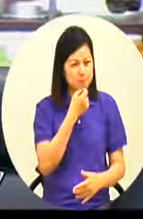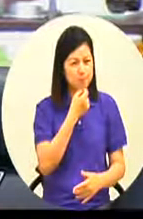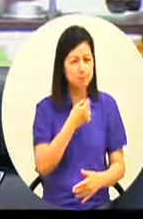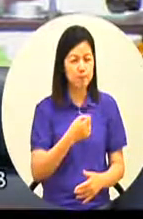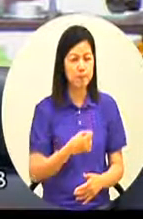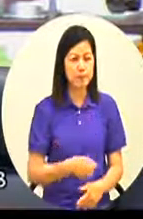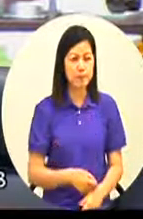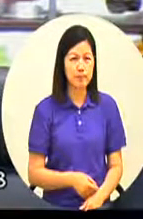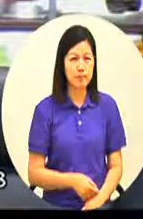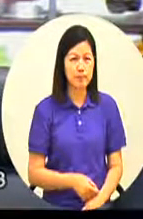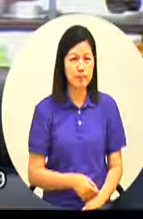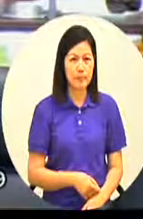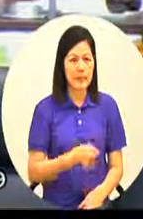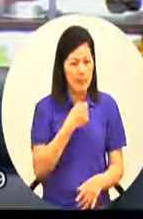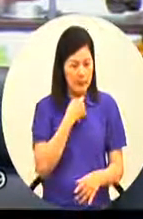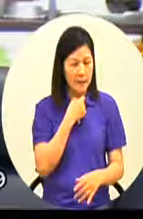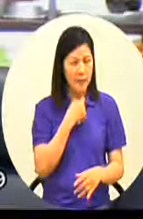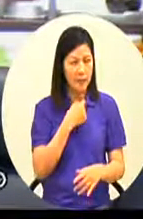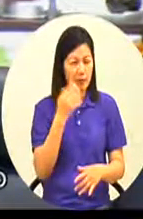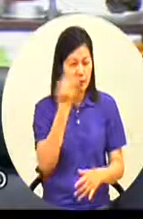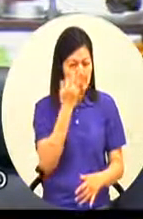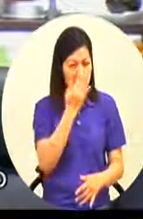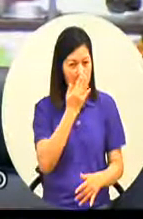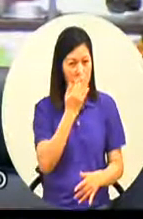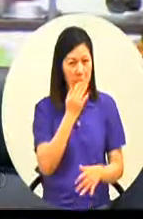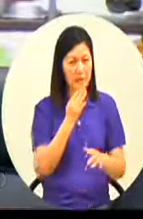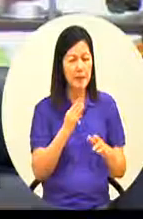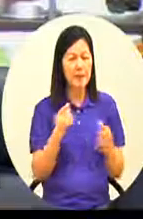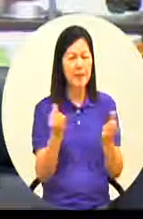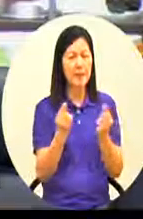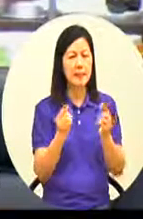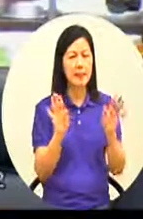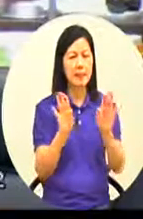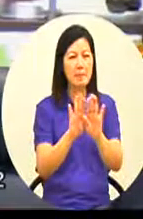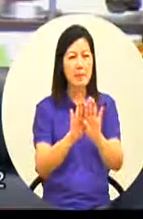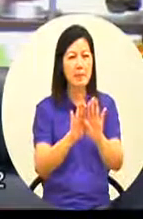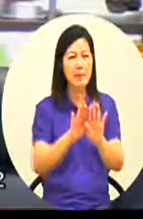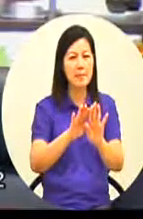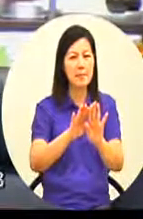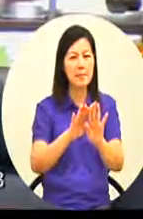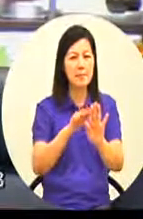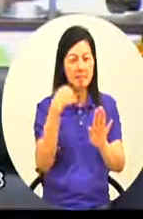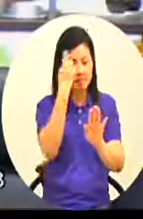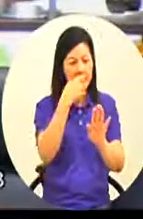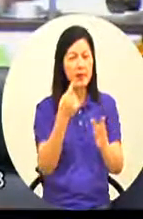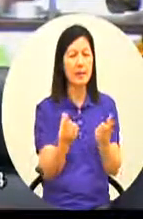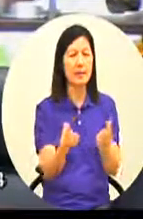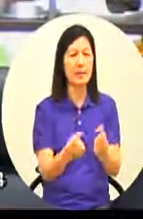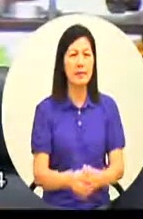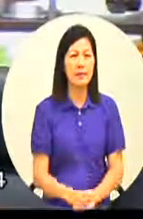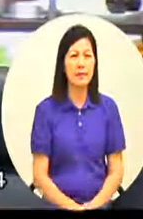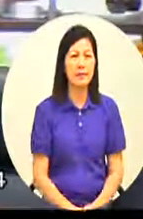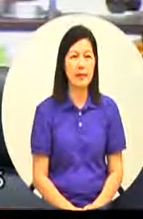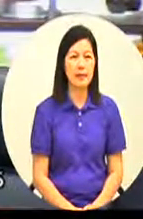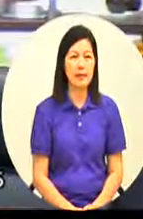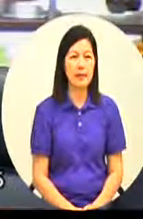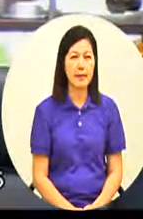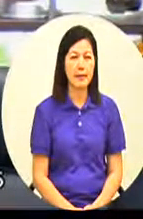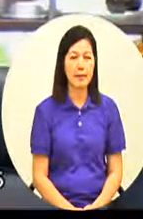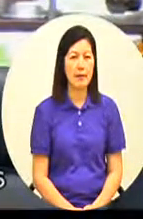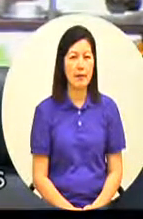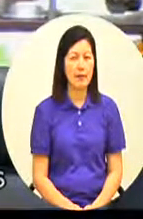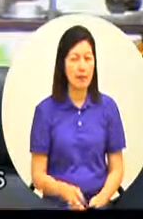一个一个门面的所在。所以我们也一直在我前两个